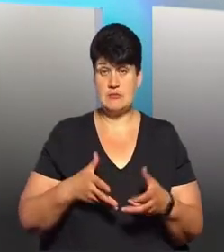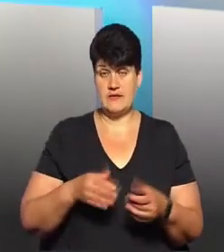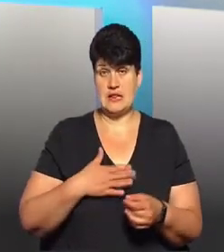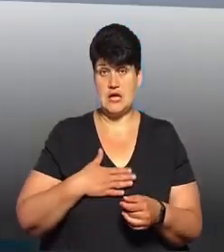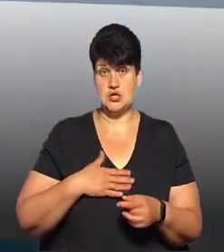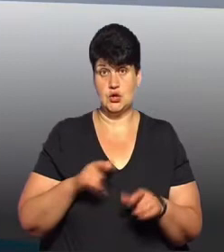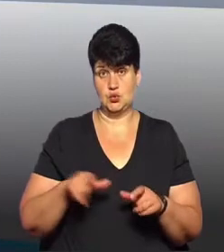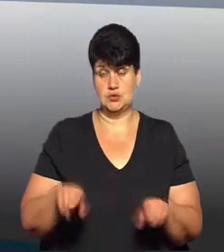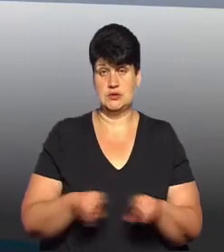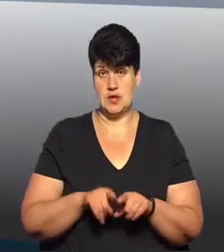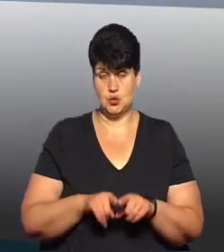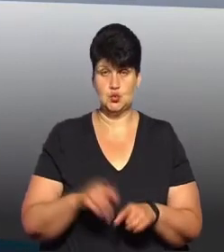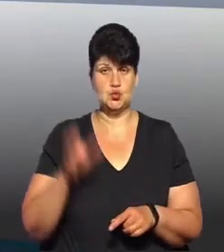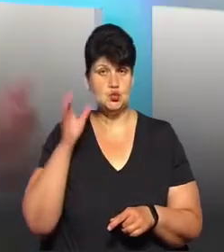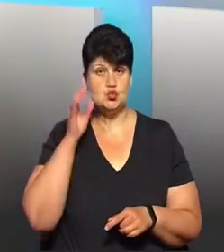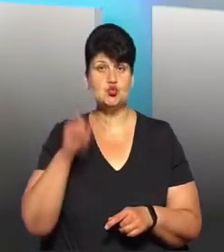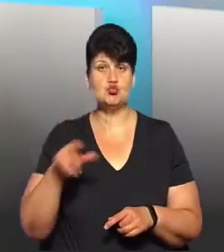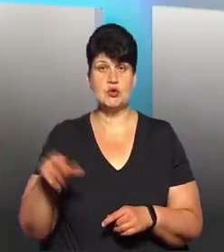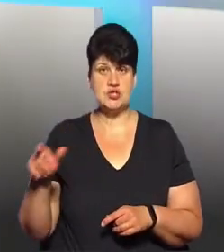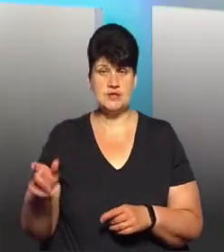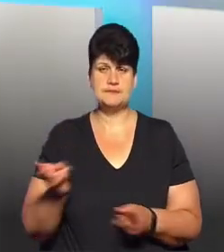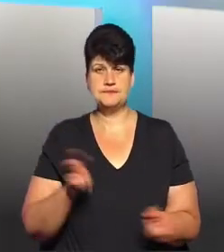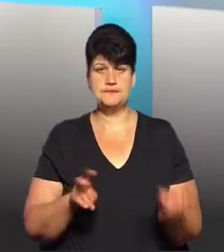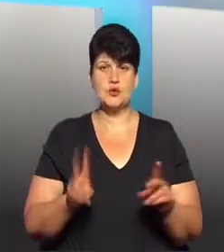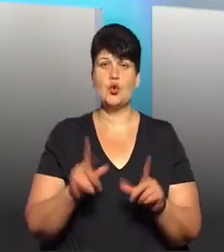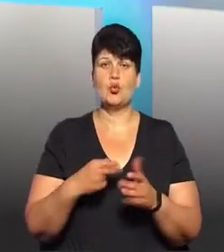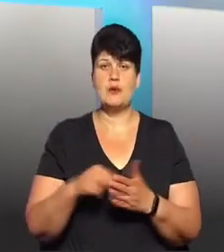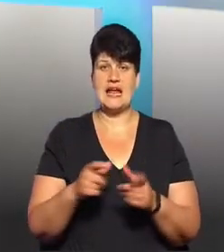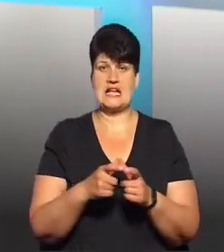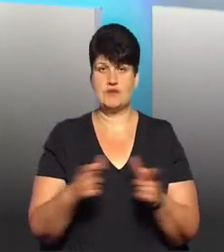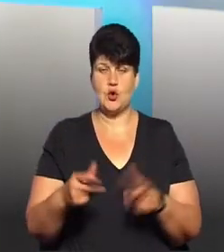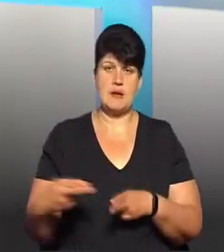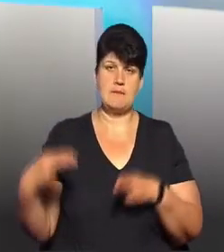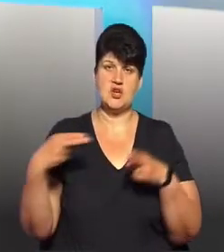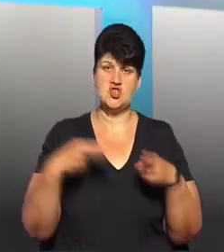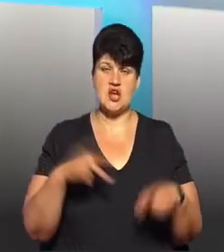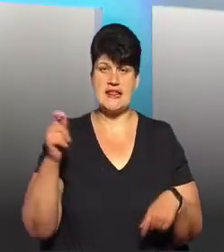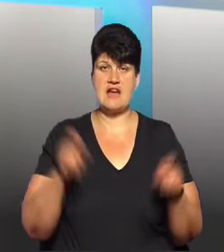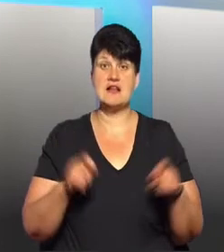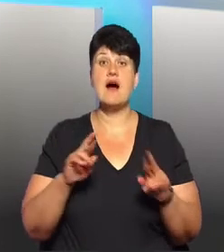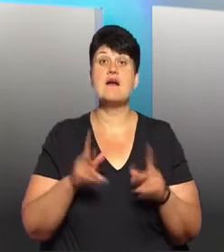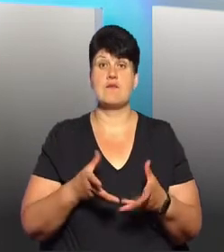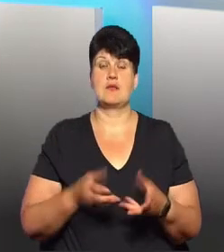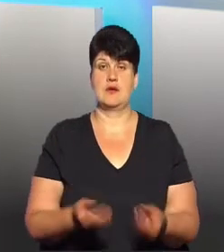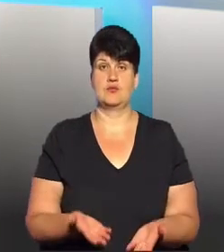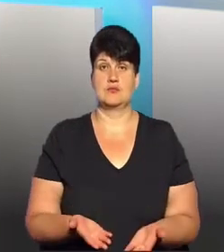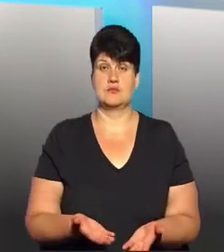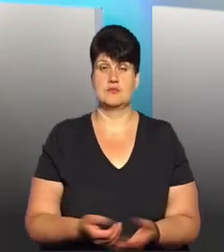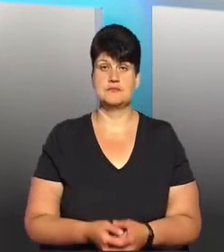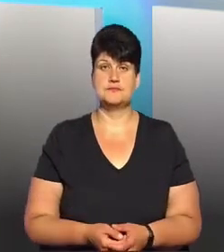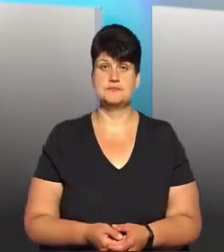слухачі. Відвідуючи фестиваль. Ті, які люди, які купують квиток, які приїжджають на фестиваль. Яким чином вони впливають?